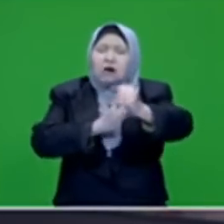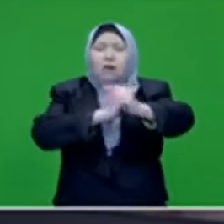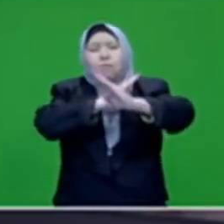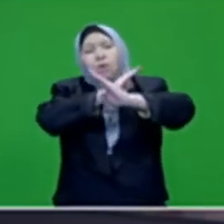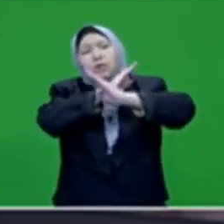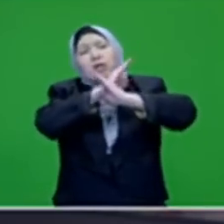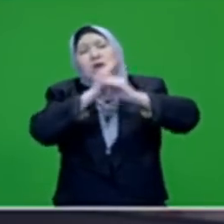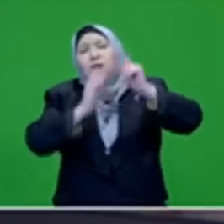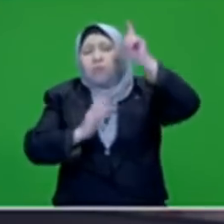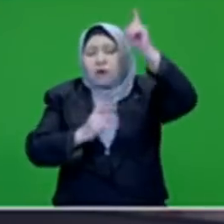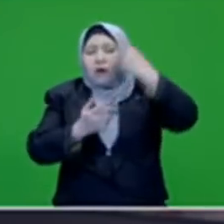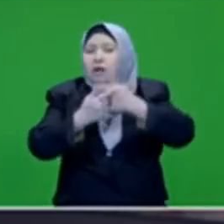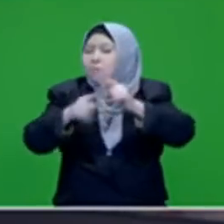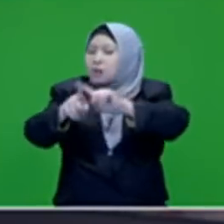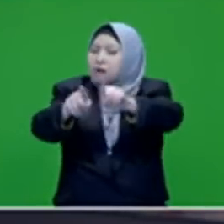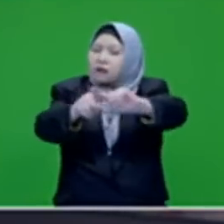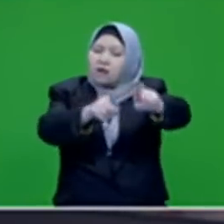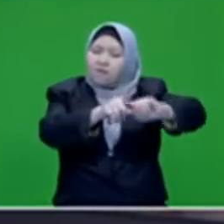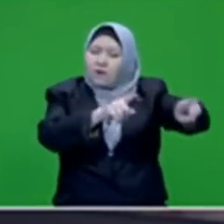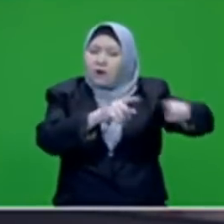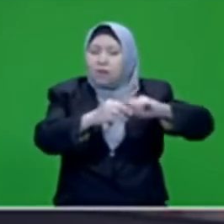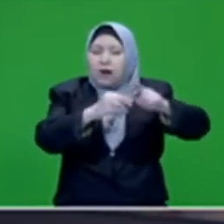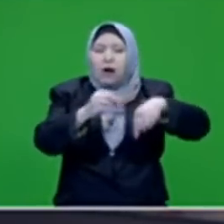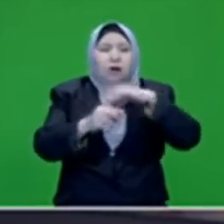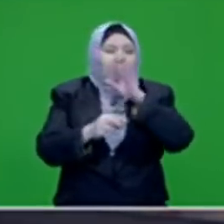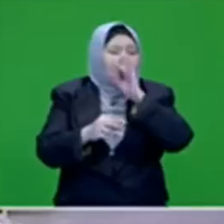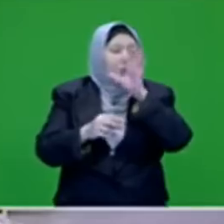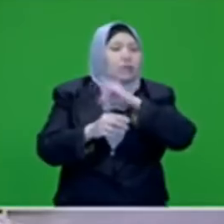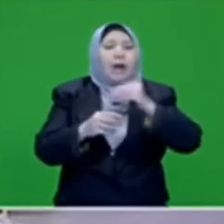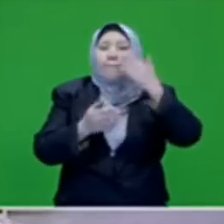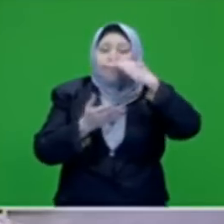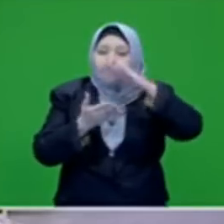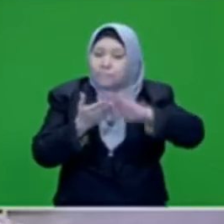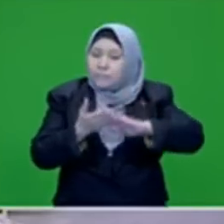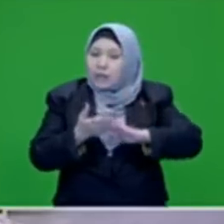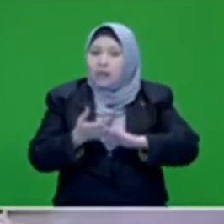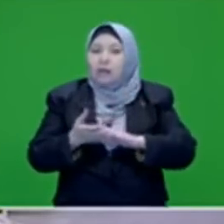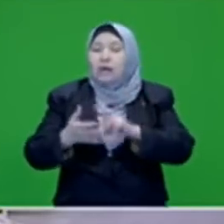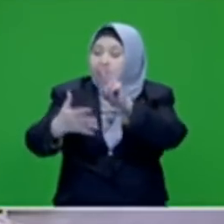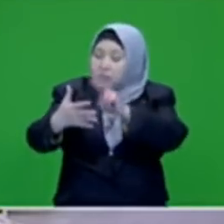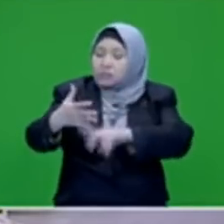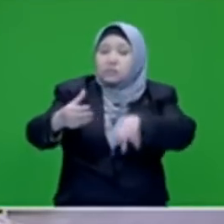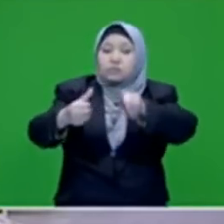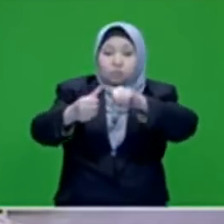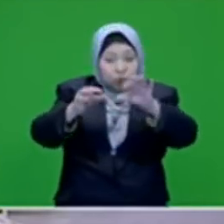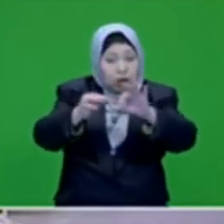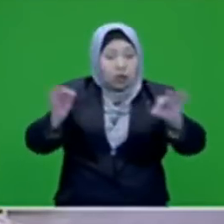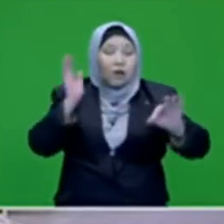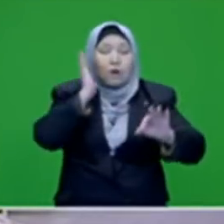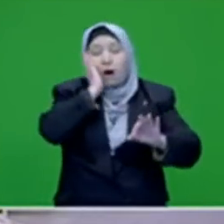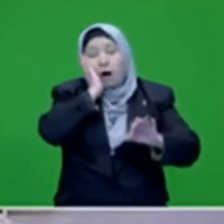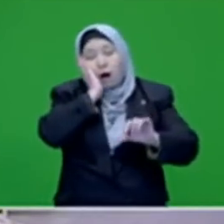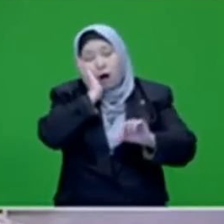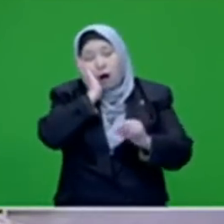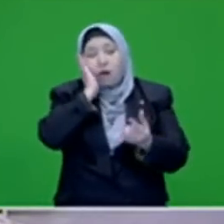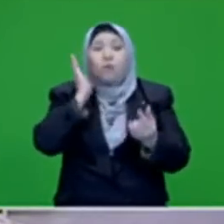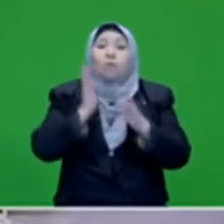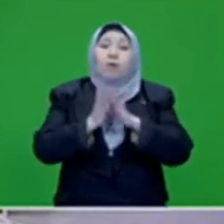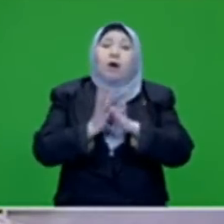daripada pelbagai perkara dosa, perkara keburukan. Kita baca dulu Ustaz. Baik, terima kasih Fadhil Ustaz Fazrul, yang bahagia